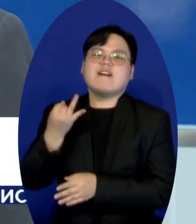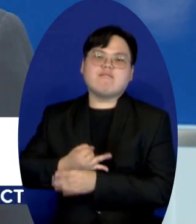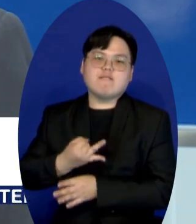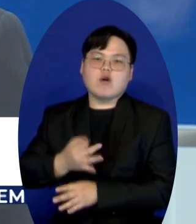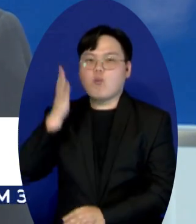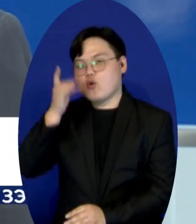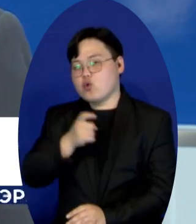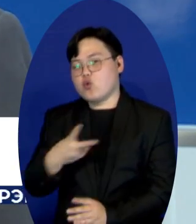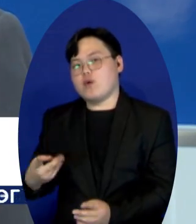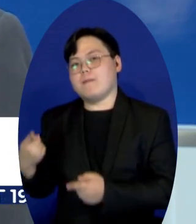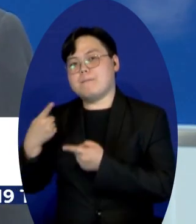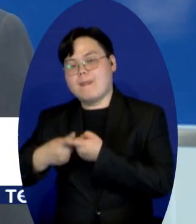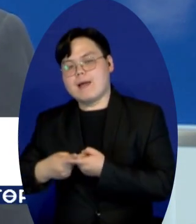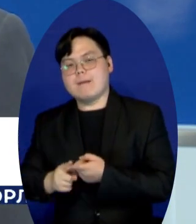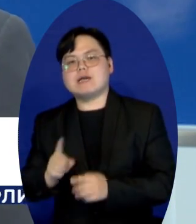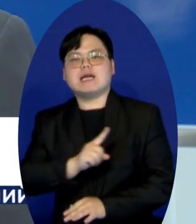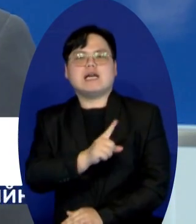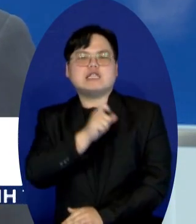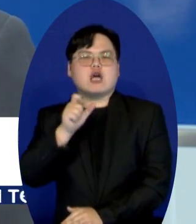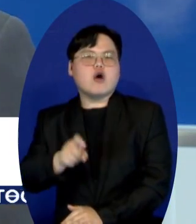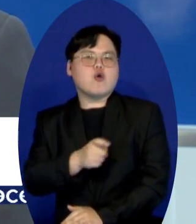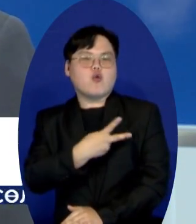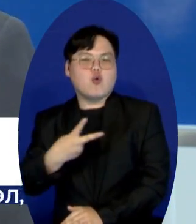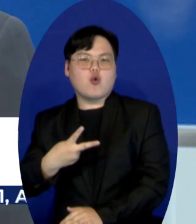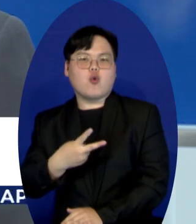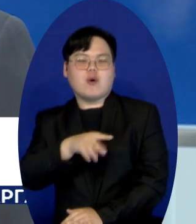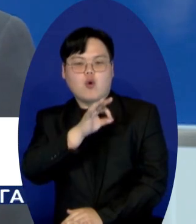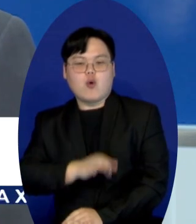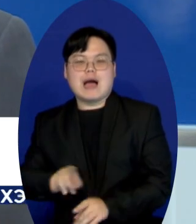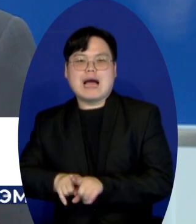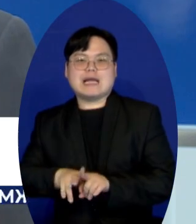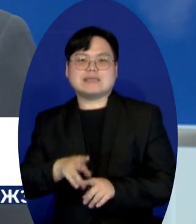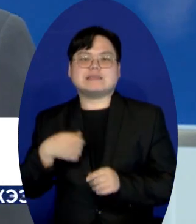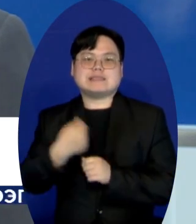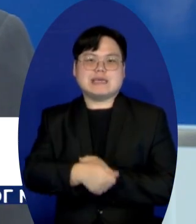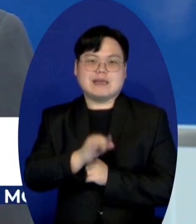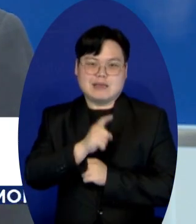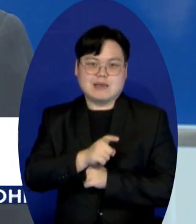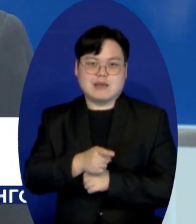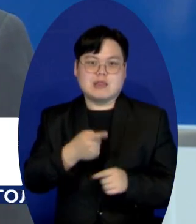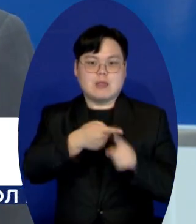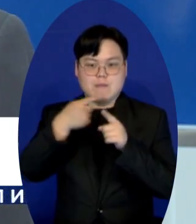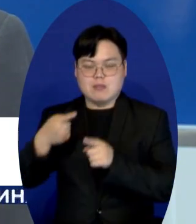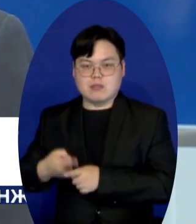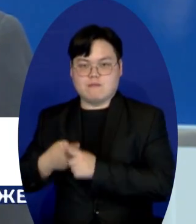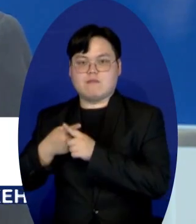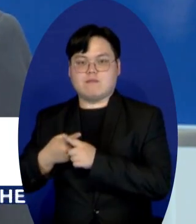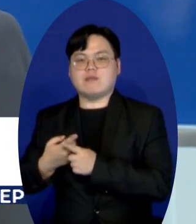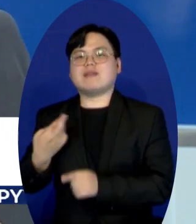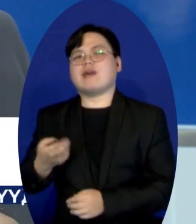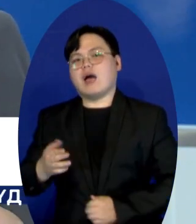өөрөө зээлийн хүүгийн зардал одоо нэмэгдэх болчлоо гэж хэлж болохоор байгаа. За ягаад гэж юм нөхөрөө нотлын